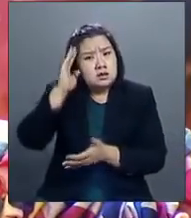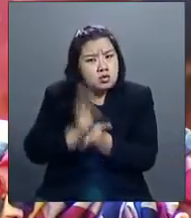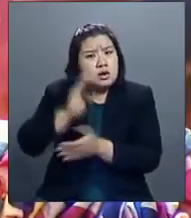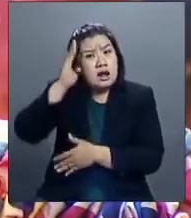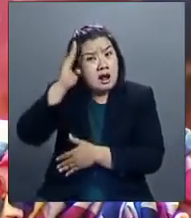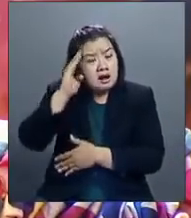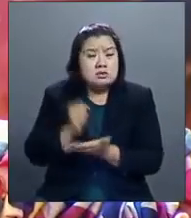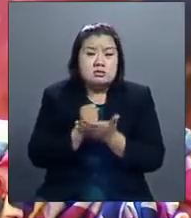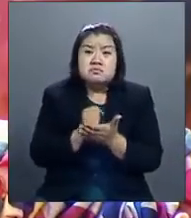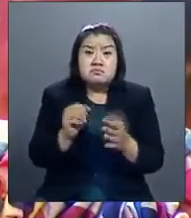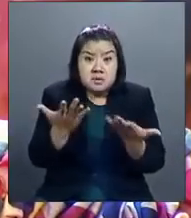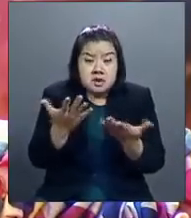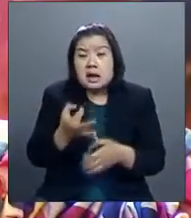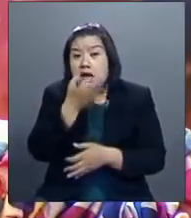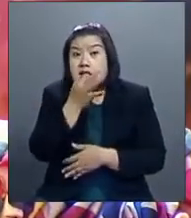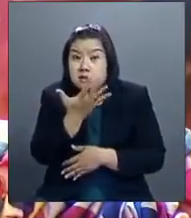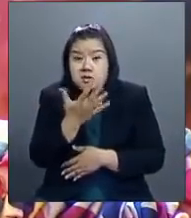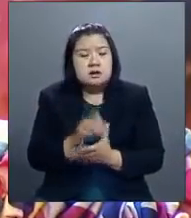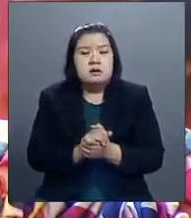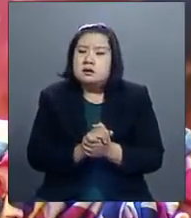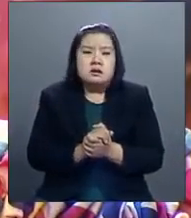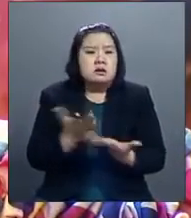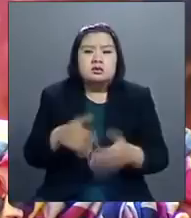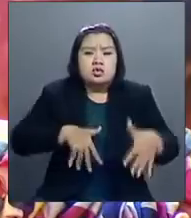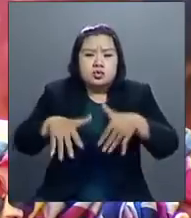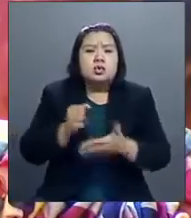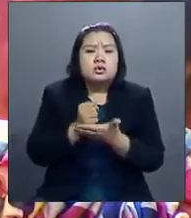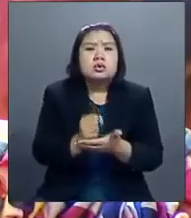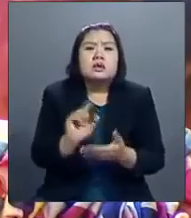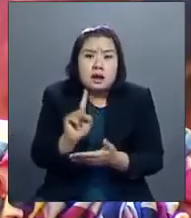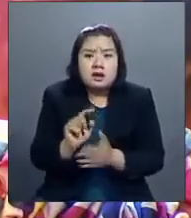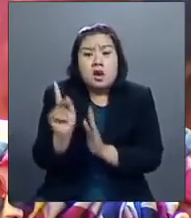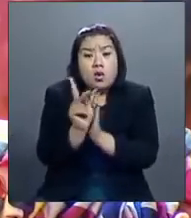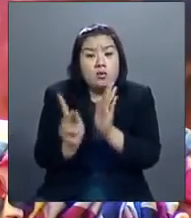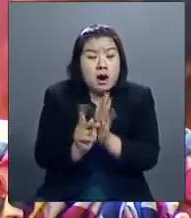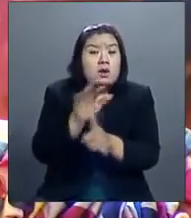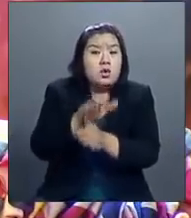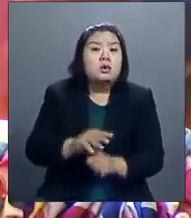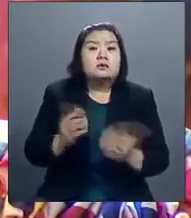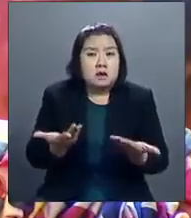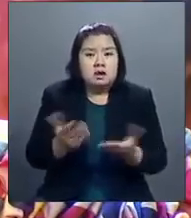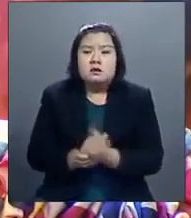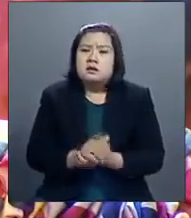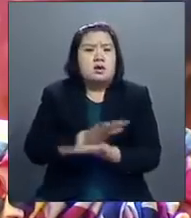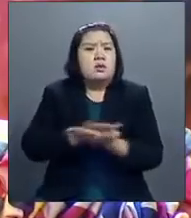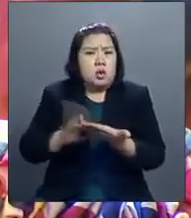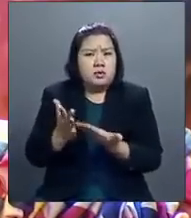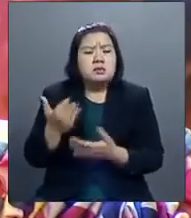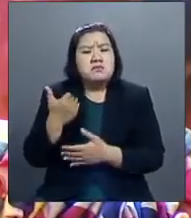วยท่านมันจะมีกำลังมาช่วยท่านไหมลูกหลานท่านจะมีระเบียบวินัยไหมนะที่ตรงนี้มันก็มีทั้งดีและ